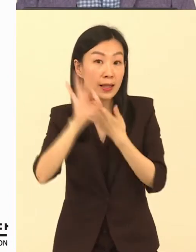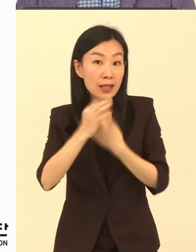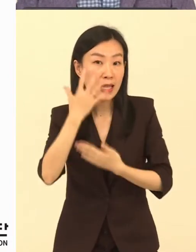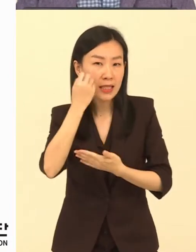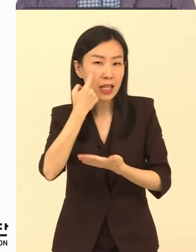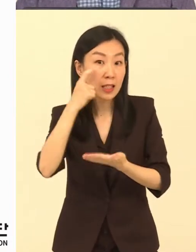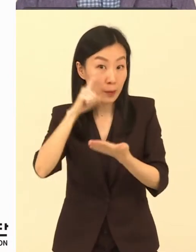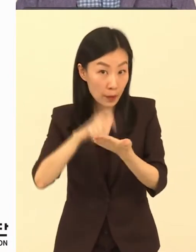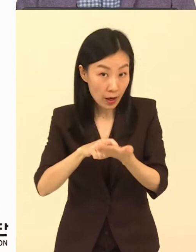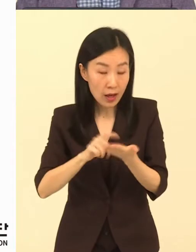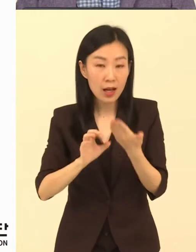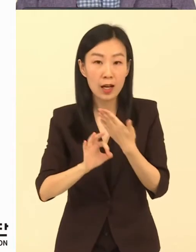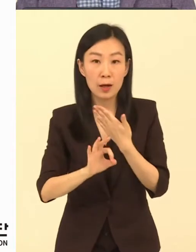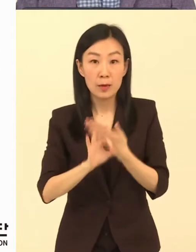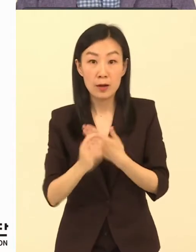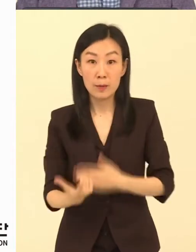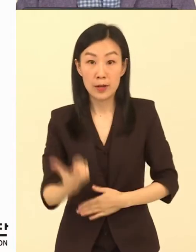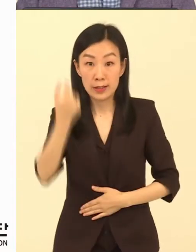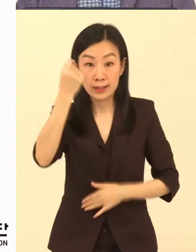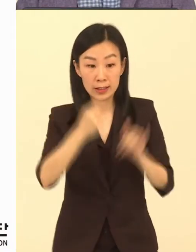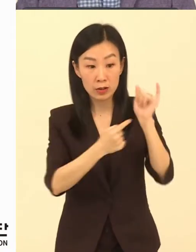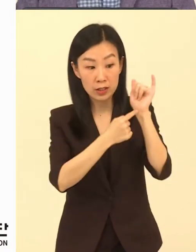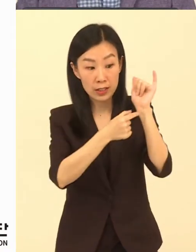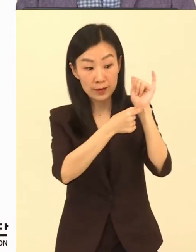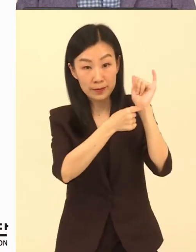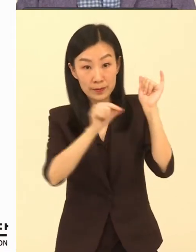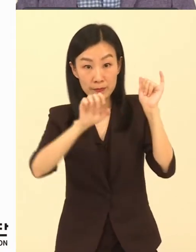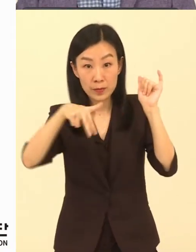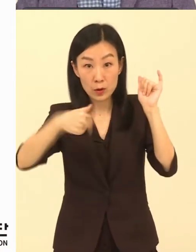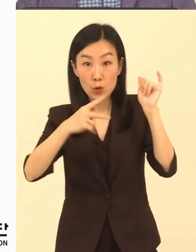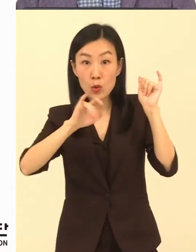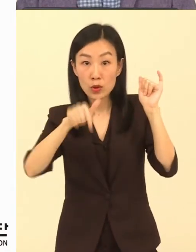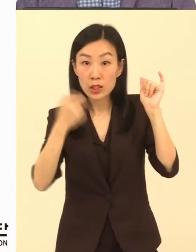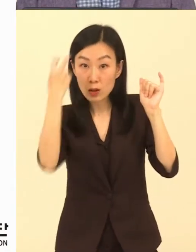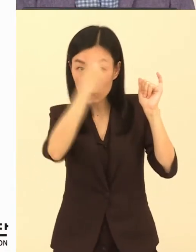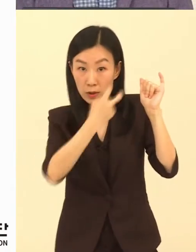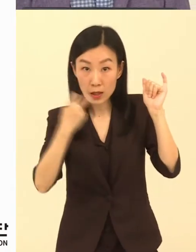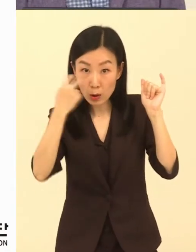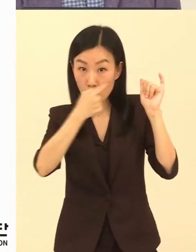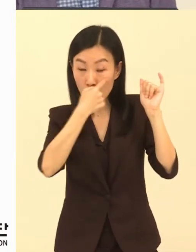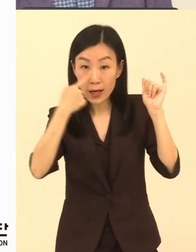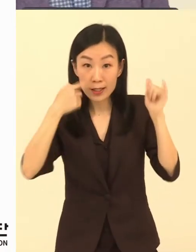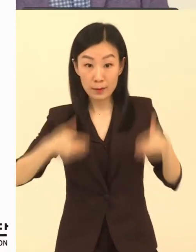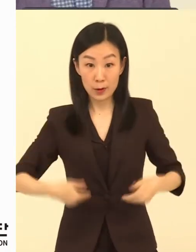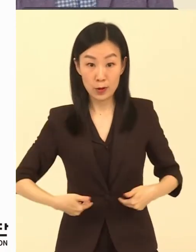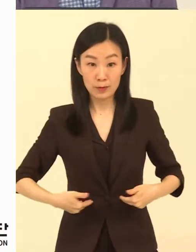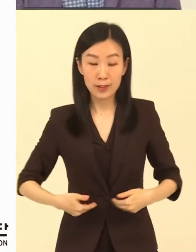나오는 경우에는 즉시 조직 검사를 통해 확진하게 됩니다.